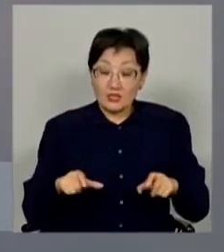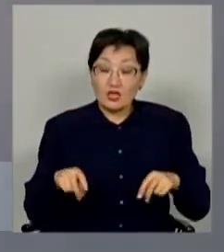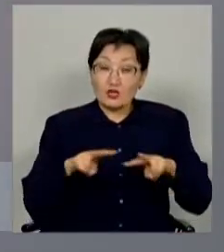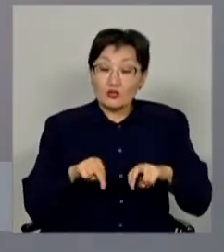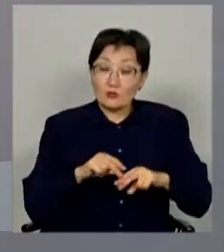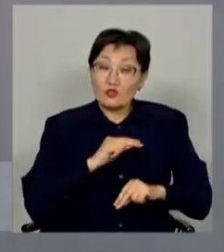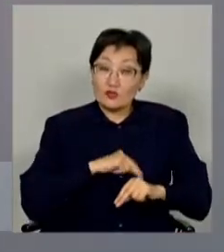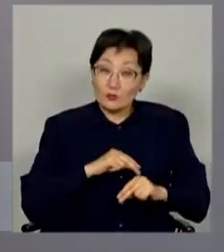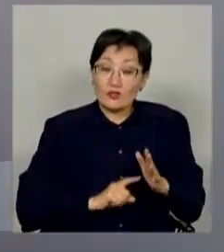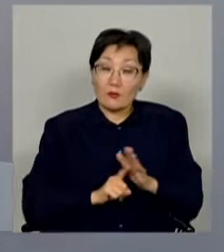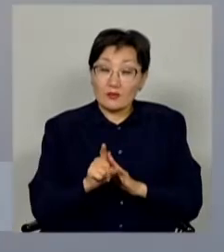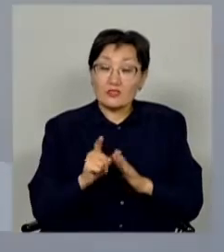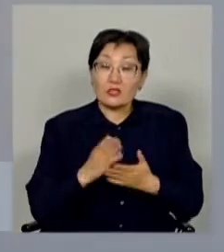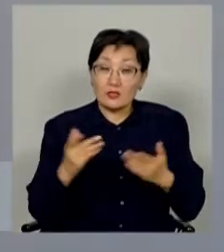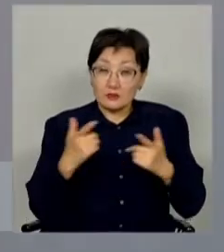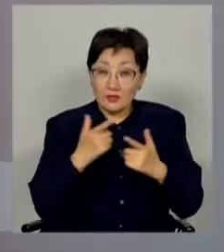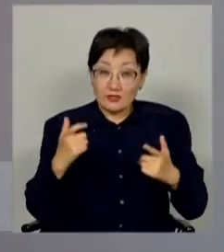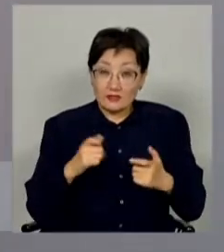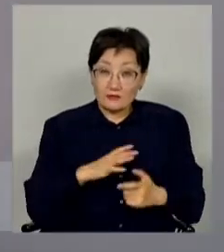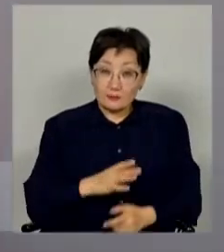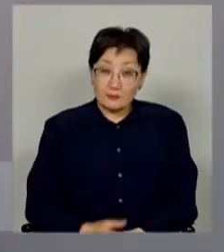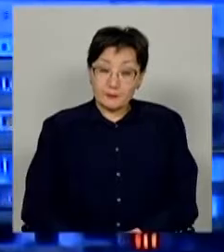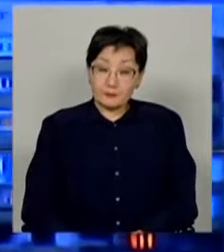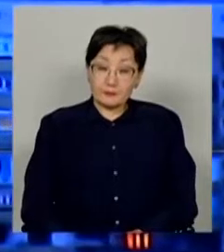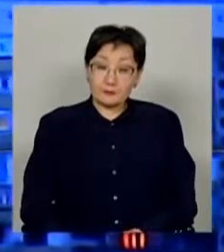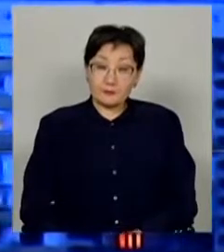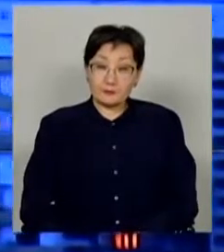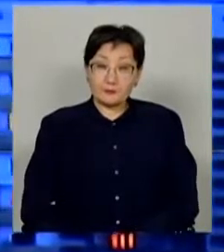сараптама жұмыстарының басталғанын айтады.